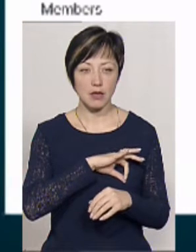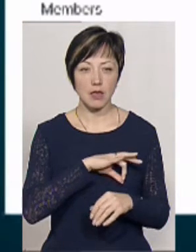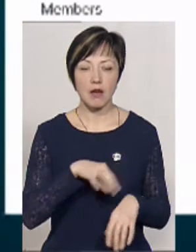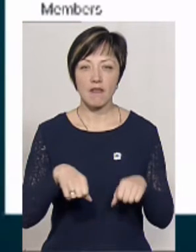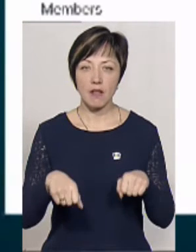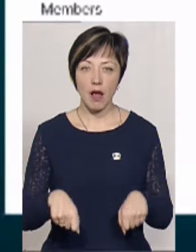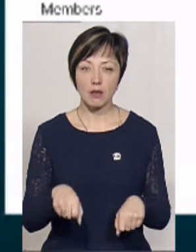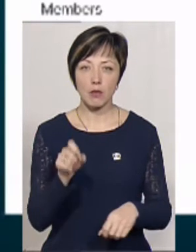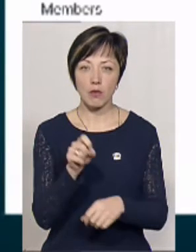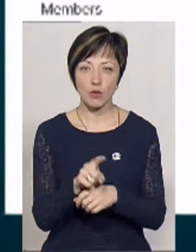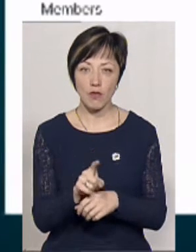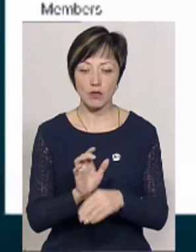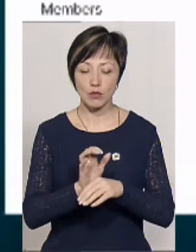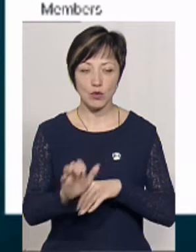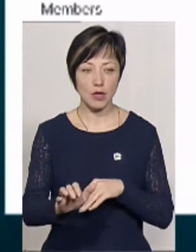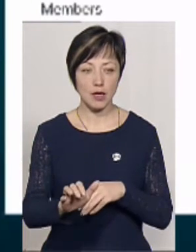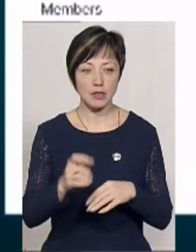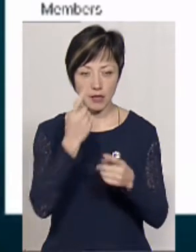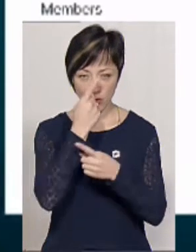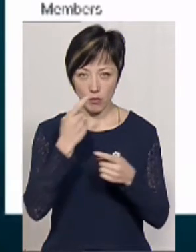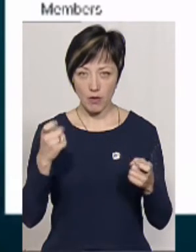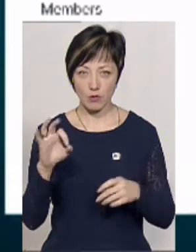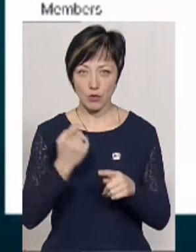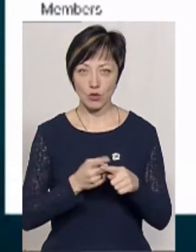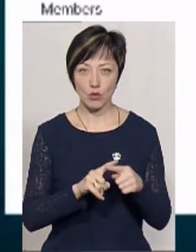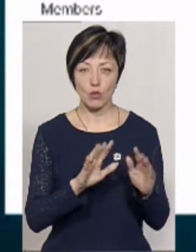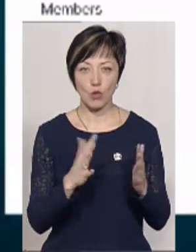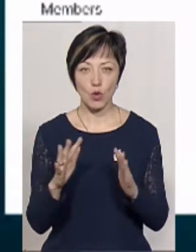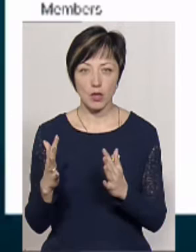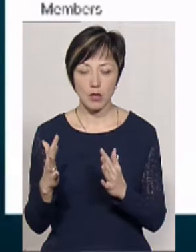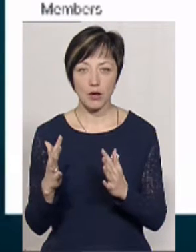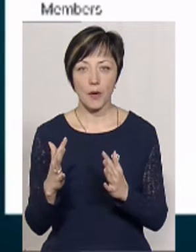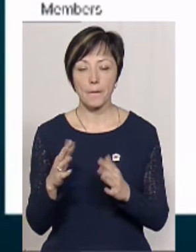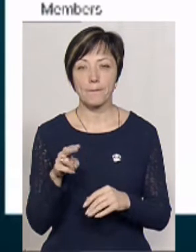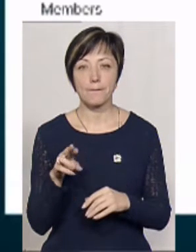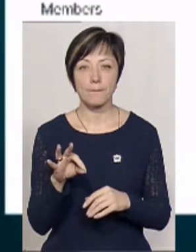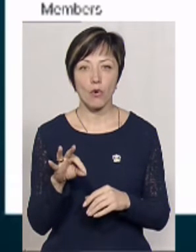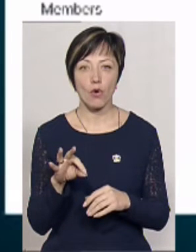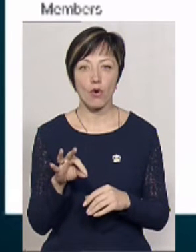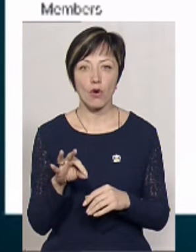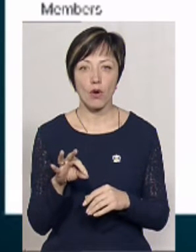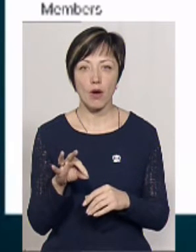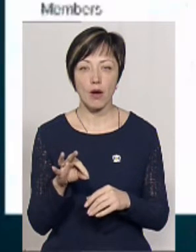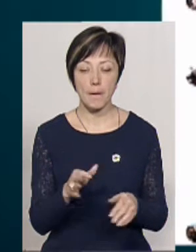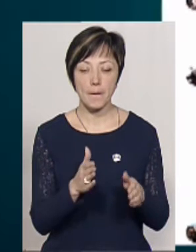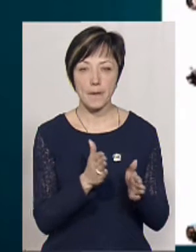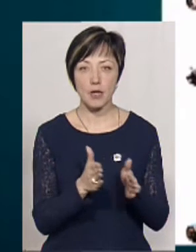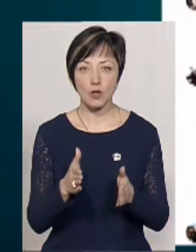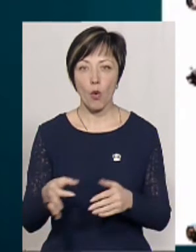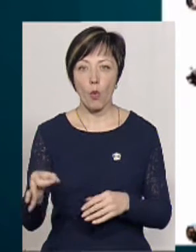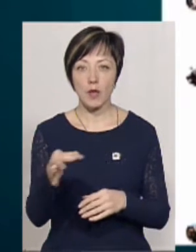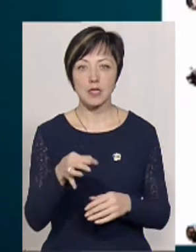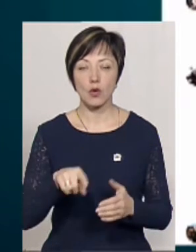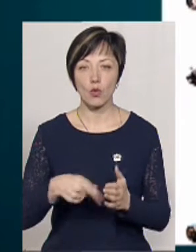владних повноважень, те, що спускаються інформування про цю подію по мережі обласних